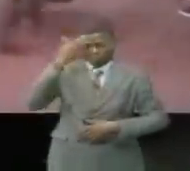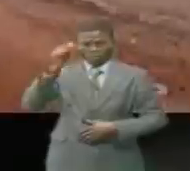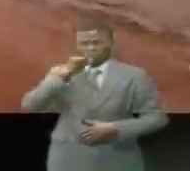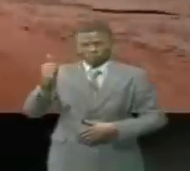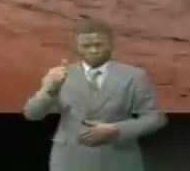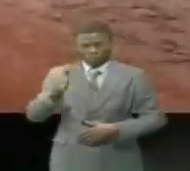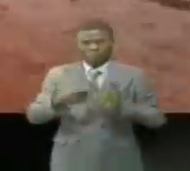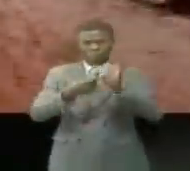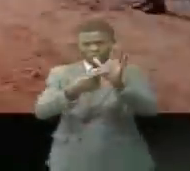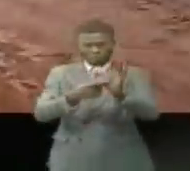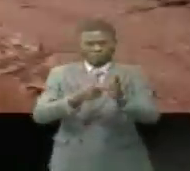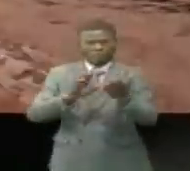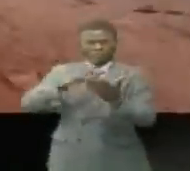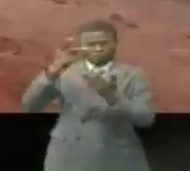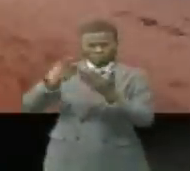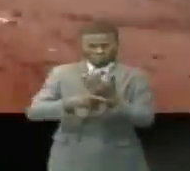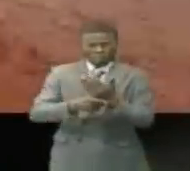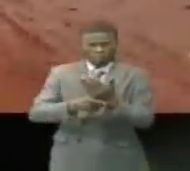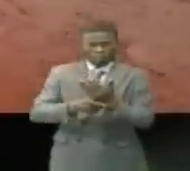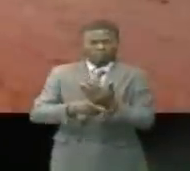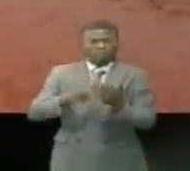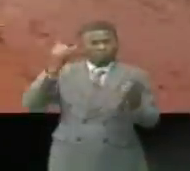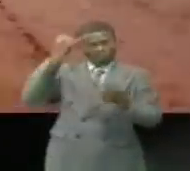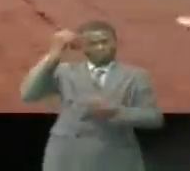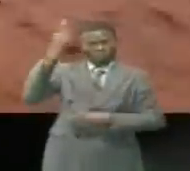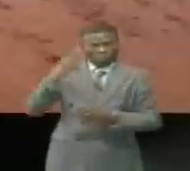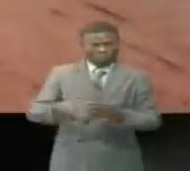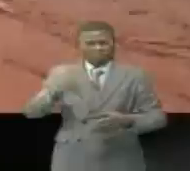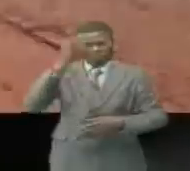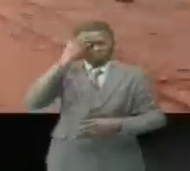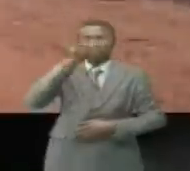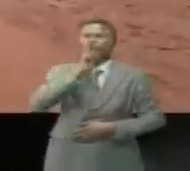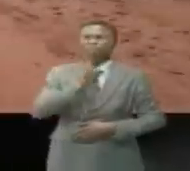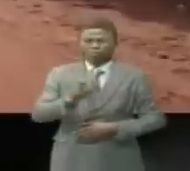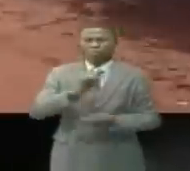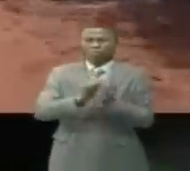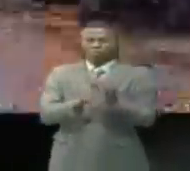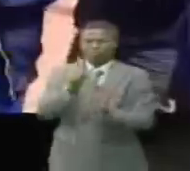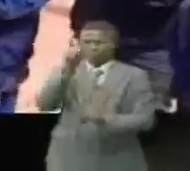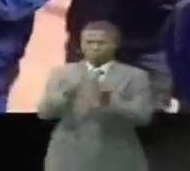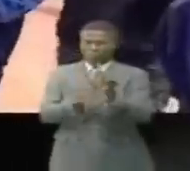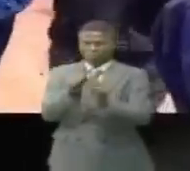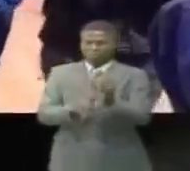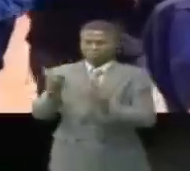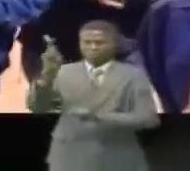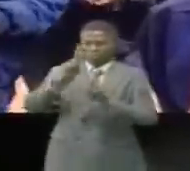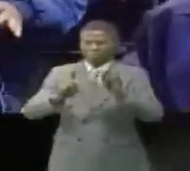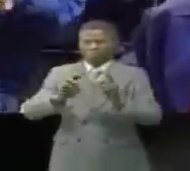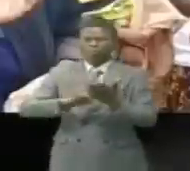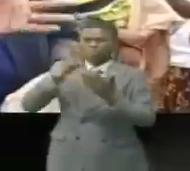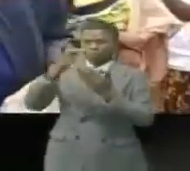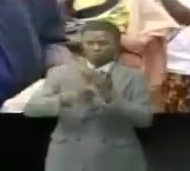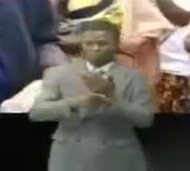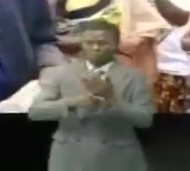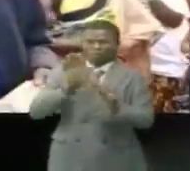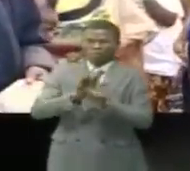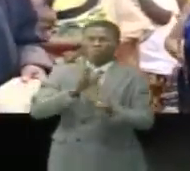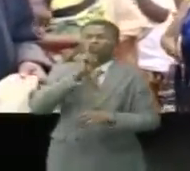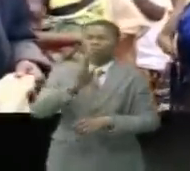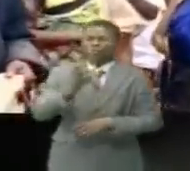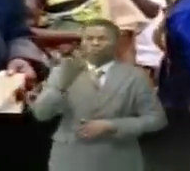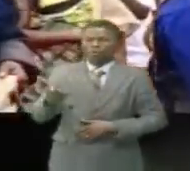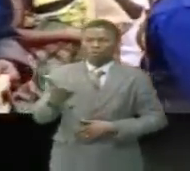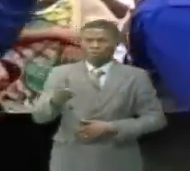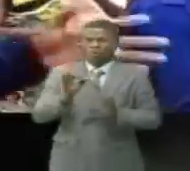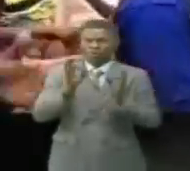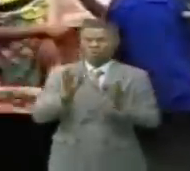la présentation de ce bilan. Ceci dans le but de palper la réalité des vécus de ses administrés. Un bilan qui décrit plusieurs réalités certes,